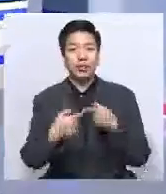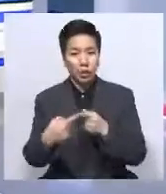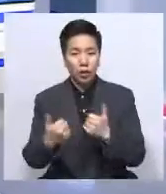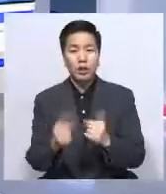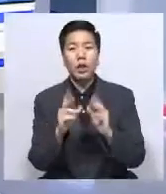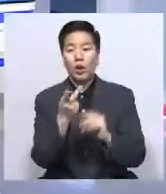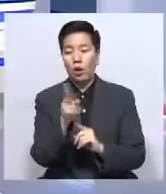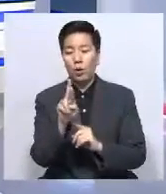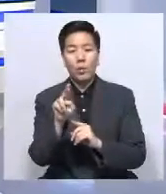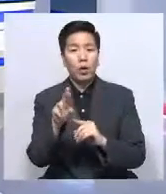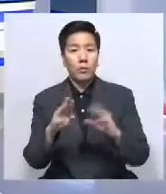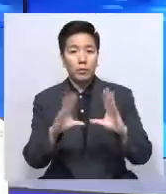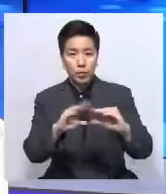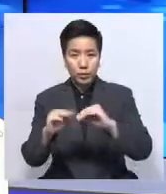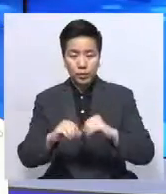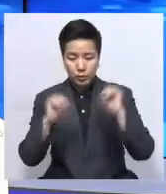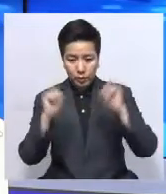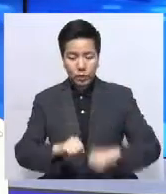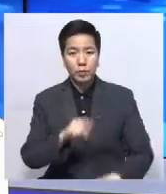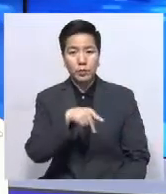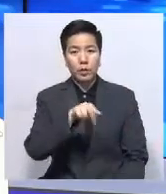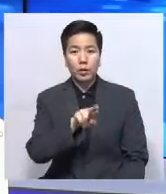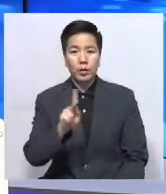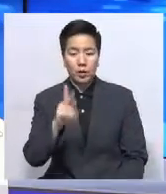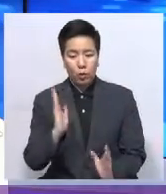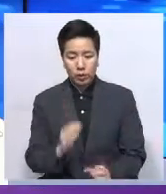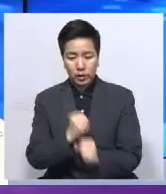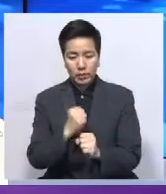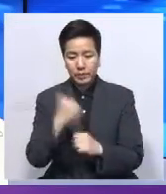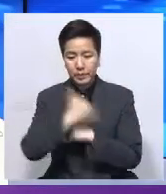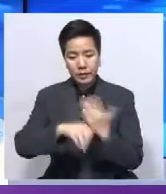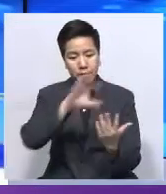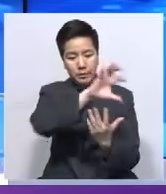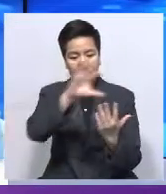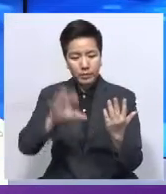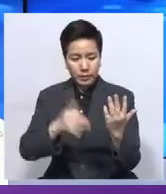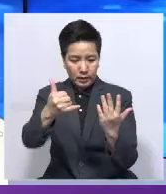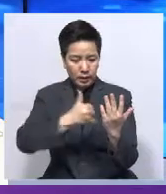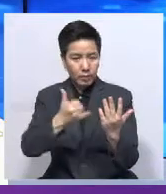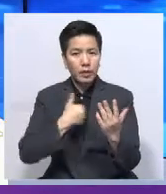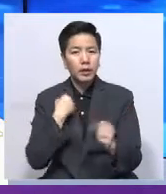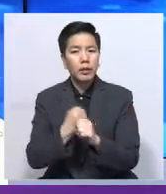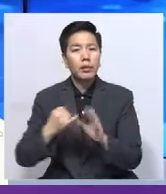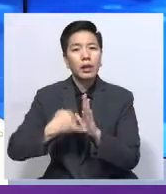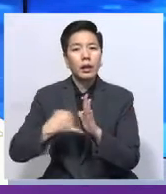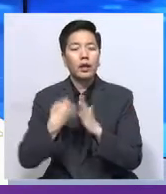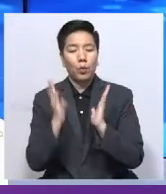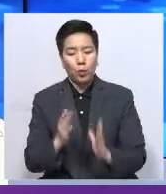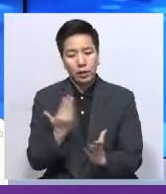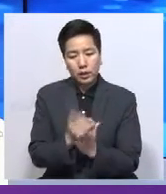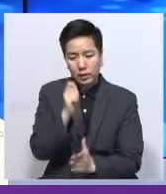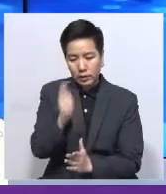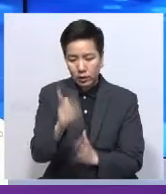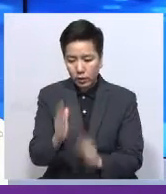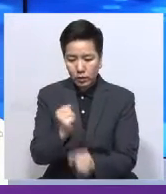ในที่ประชุมคณะรัฐมนตรีค่ะได้เห็นชอบพระราชกำหนดบริหารจัดการแรงงานต่างด้าวกำหนดมาตรการเพิ่มความสะดวกนายจ้างและแรงงานต่างด้าวในประ